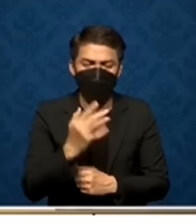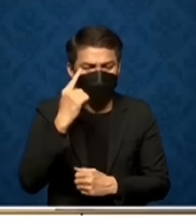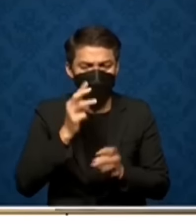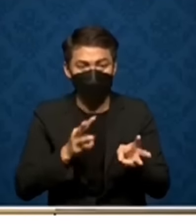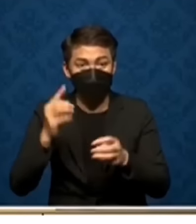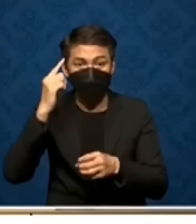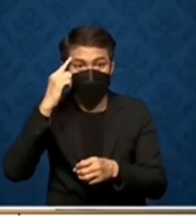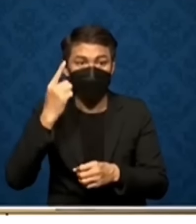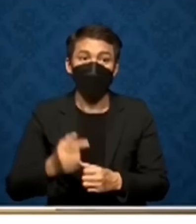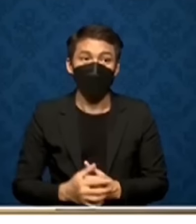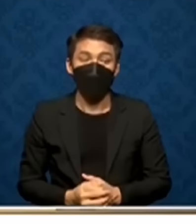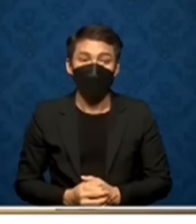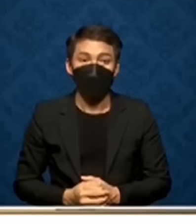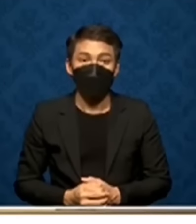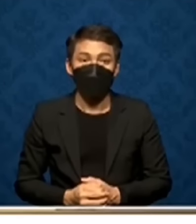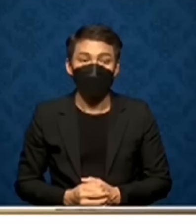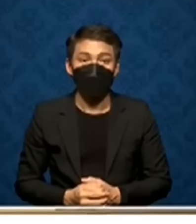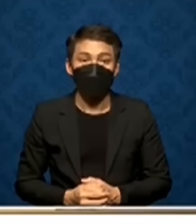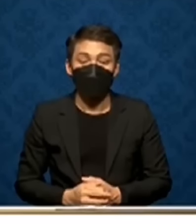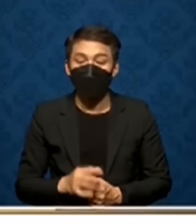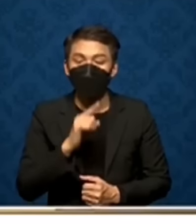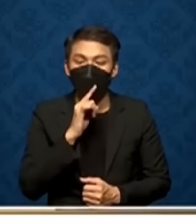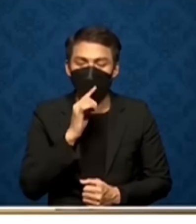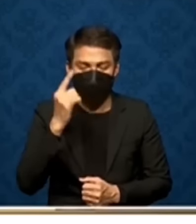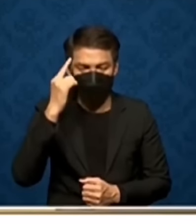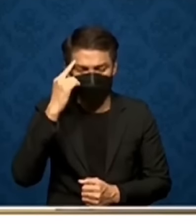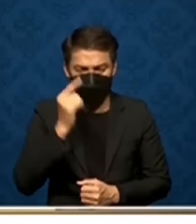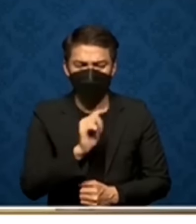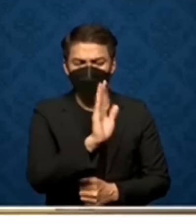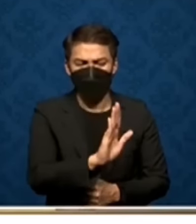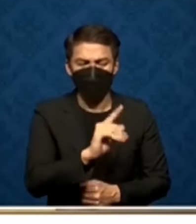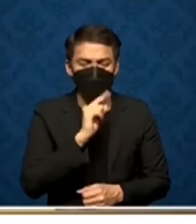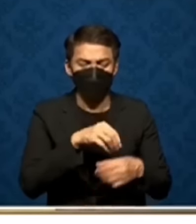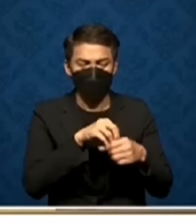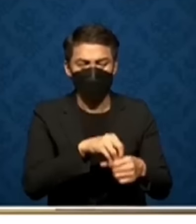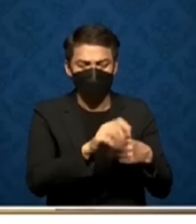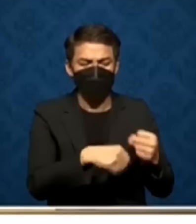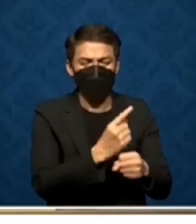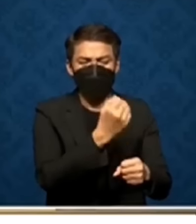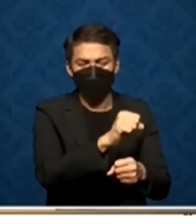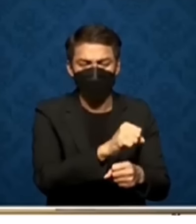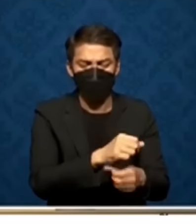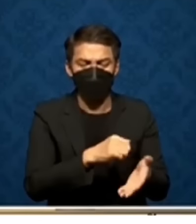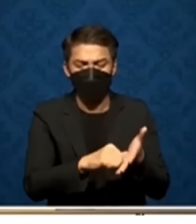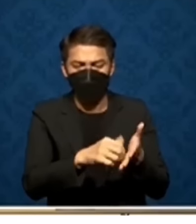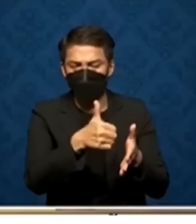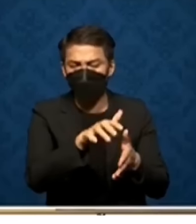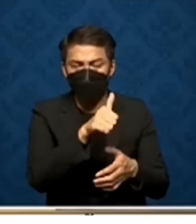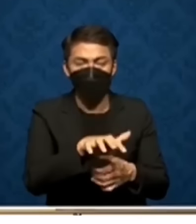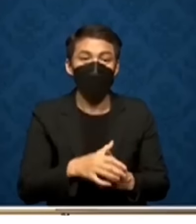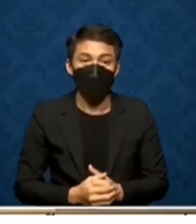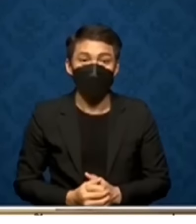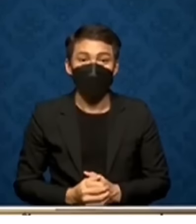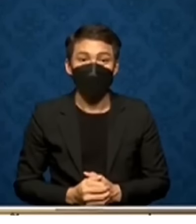คิดเพราะถ้าท่านปล่อยไว้อย่างนี้แล้วคิดแบบท่านเนี่ยให้ท่านอยู่อีก10ปีท่านก็แก้ปัญหาที่ดินไม่ได้ท่